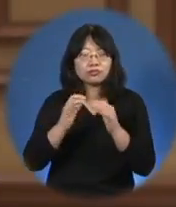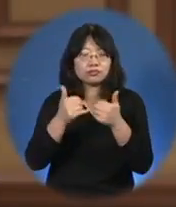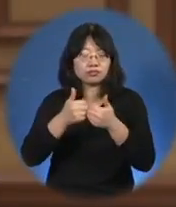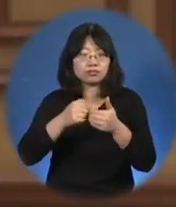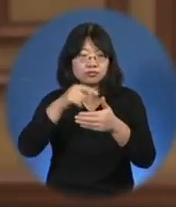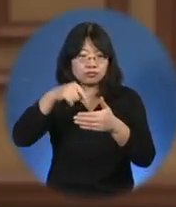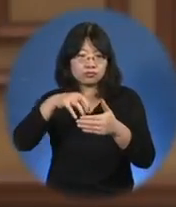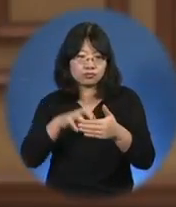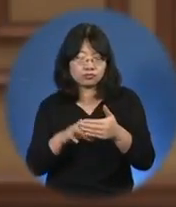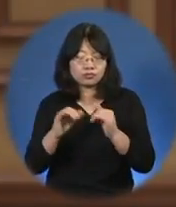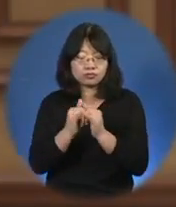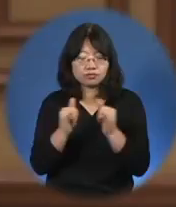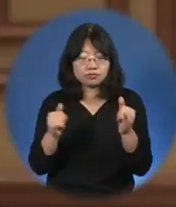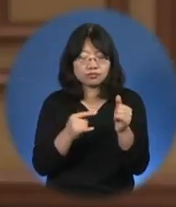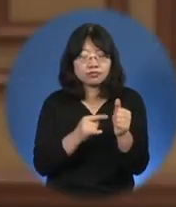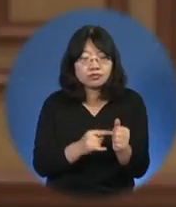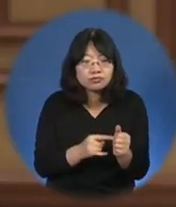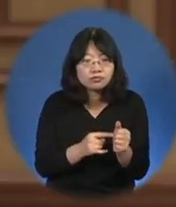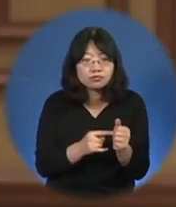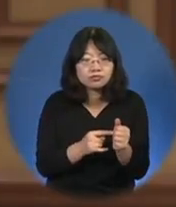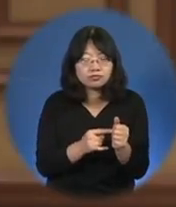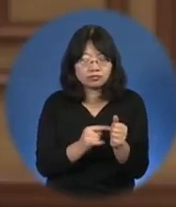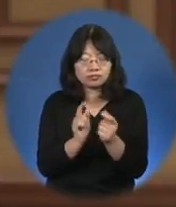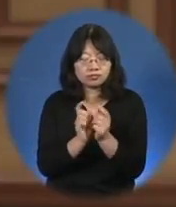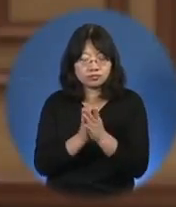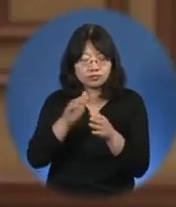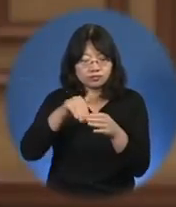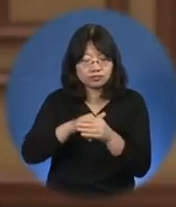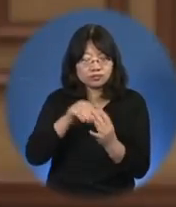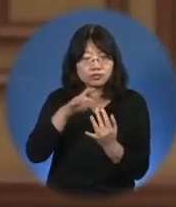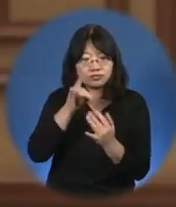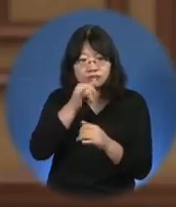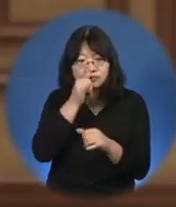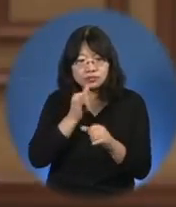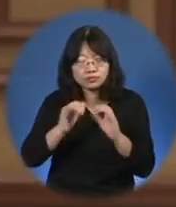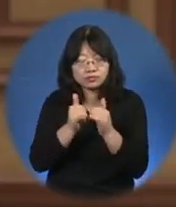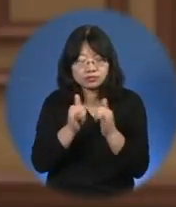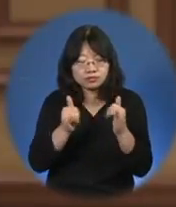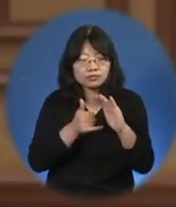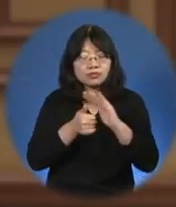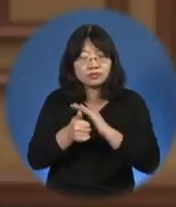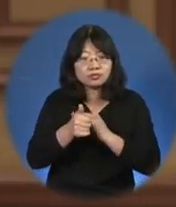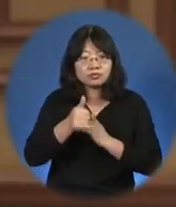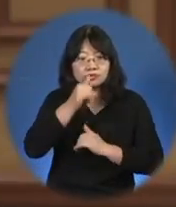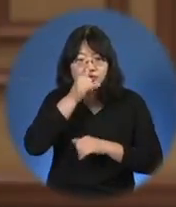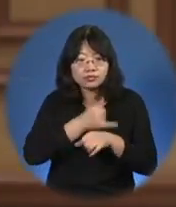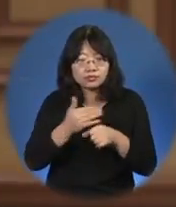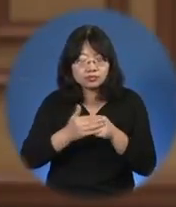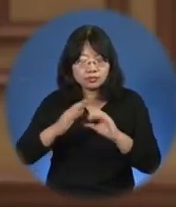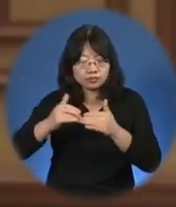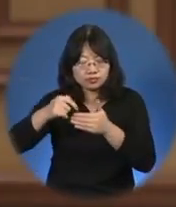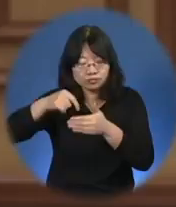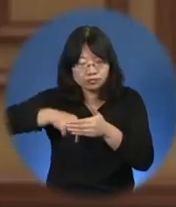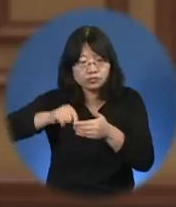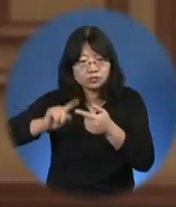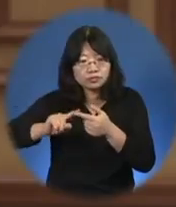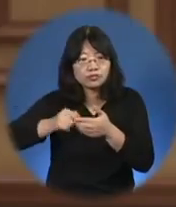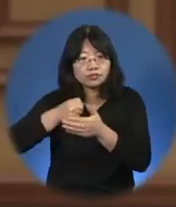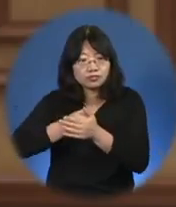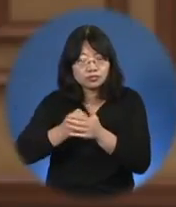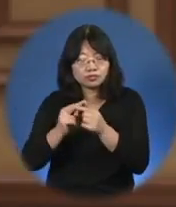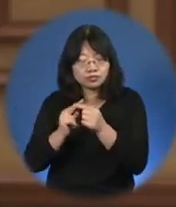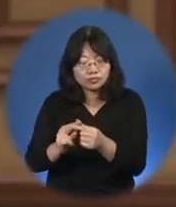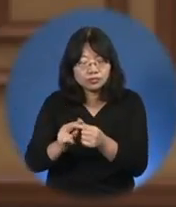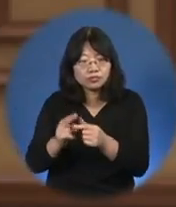국회에서 네. 국민들의 직접 투표로 선출된 국민의 대표 아니겠습니까? 네. 국회에서 그 사안을 결정하는